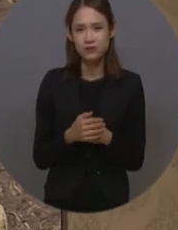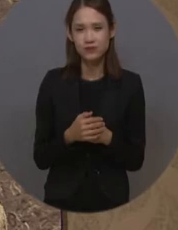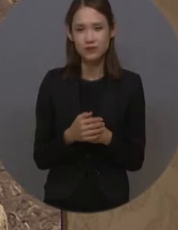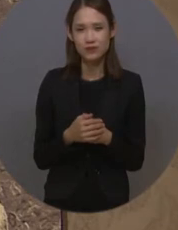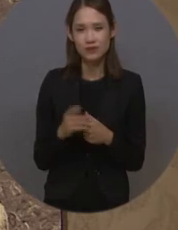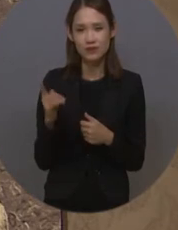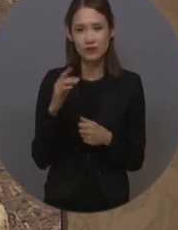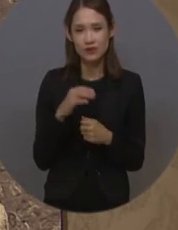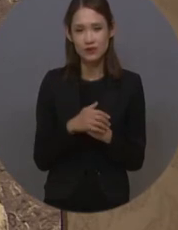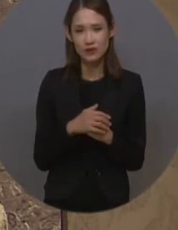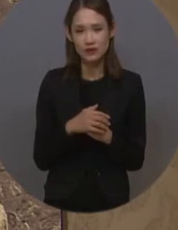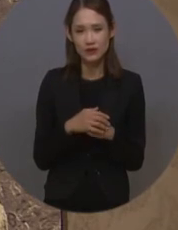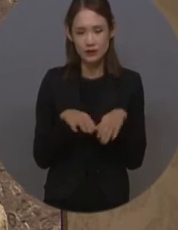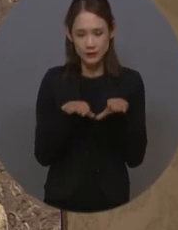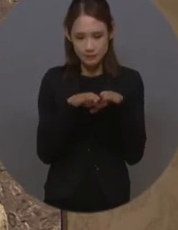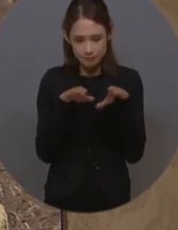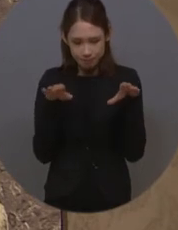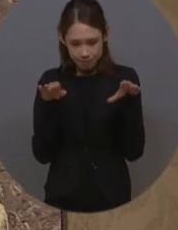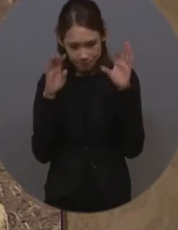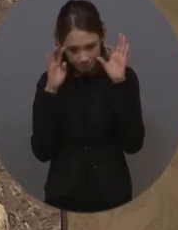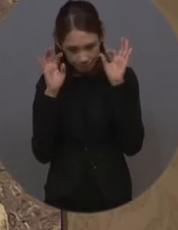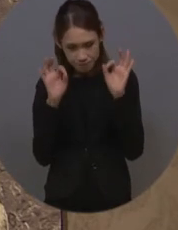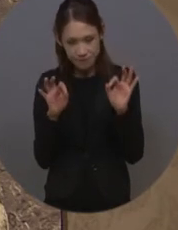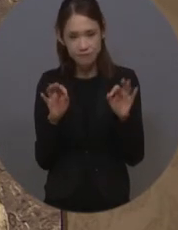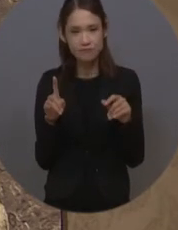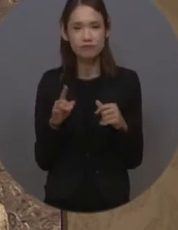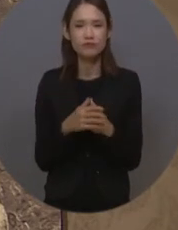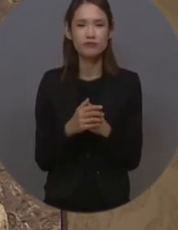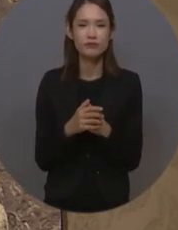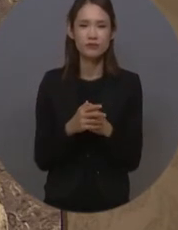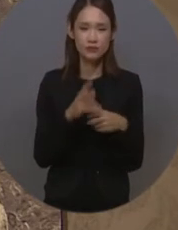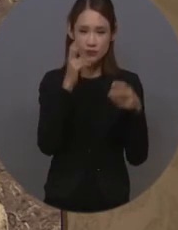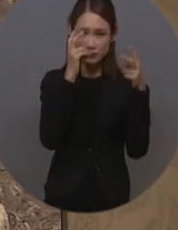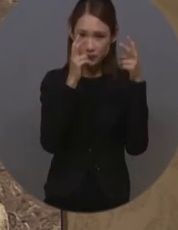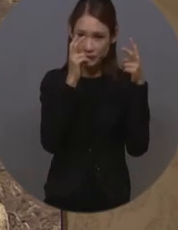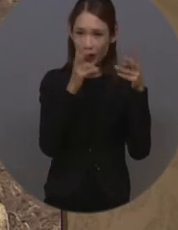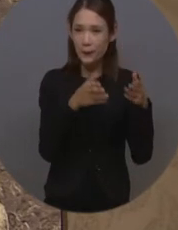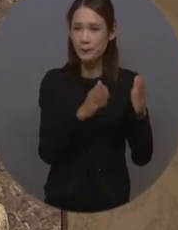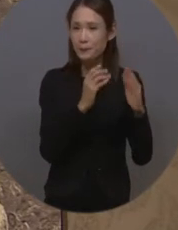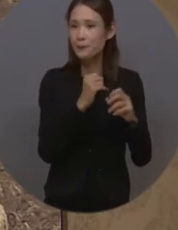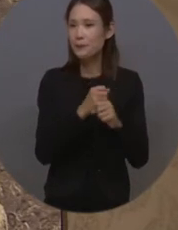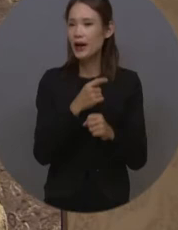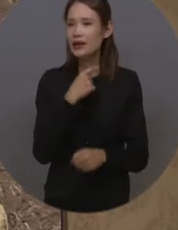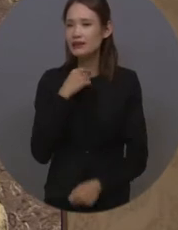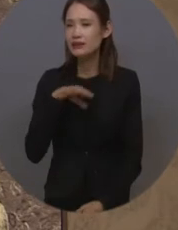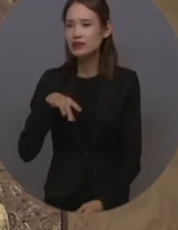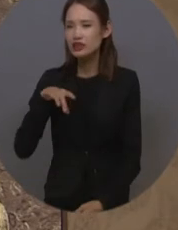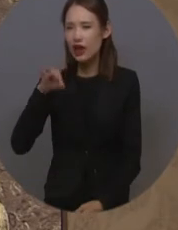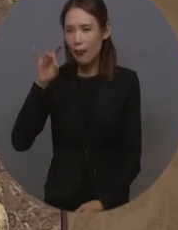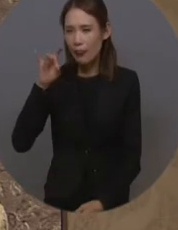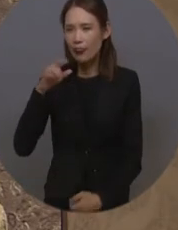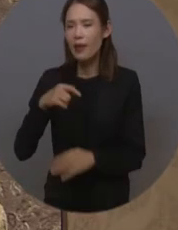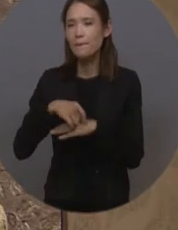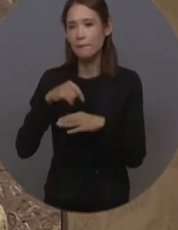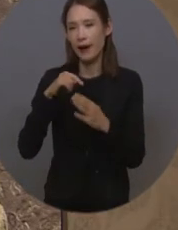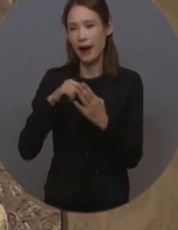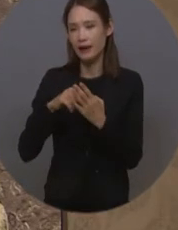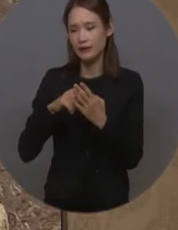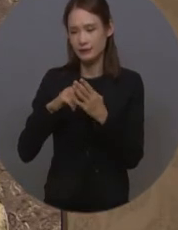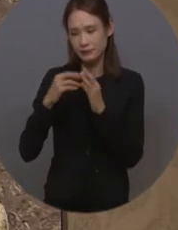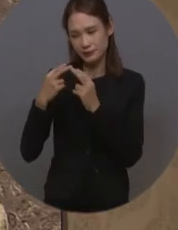어느 지점에서 평정심을 찾았냐면 예. 이 회사를 만들던 초심을 제가 다시